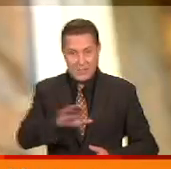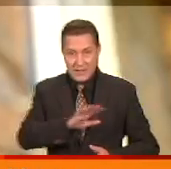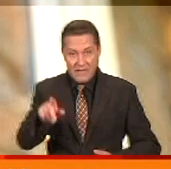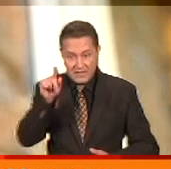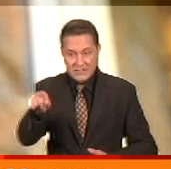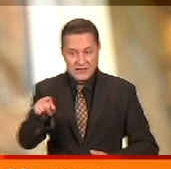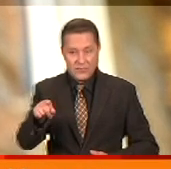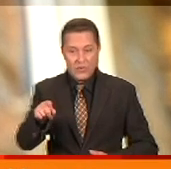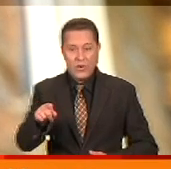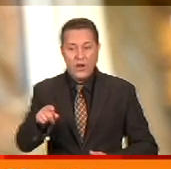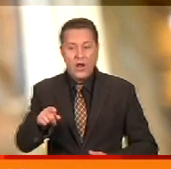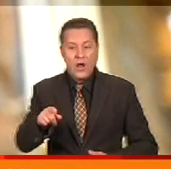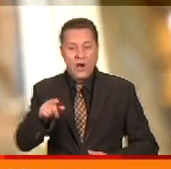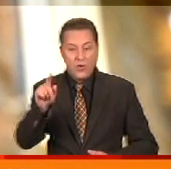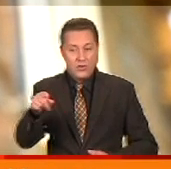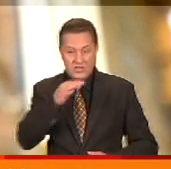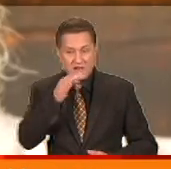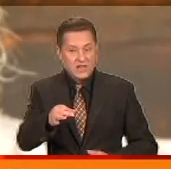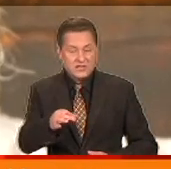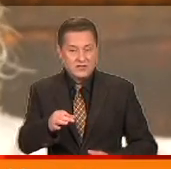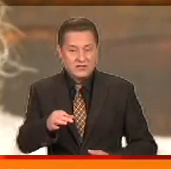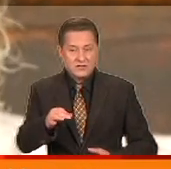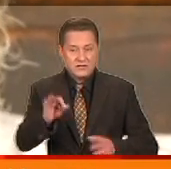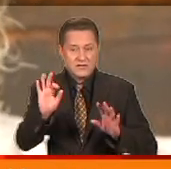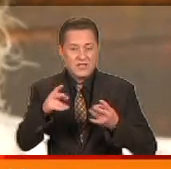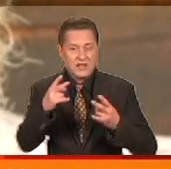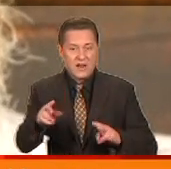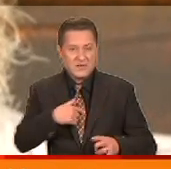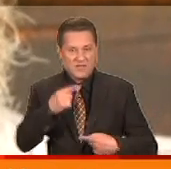взагалі удасть, що він не Карпатич. І ліпше з ним не